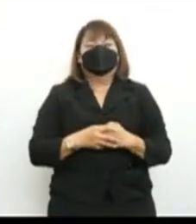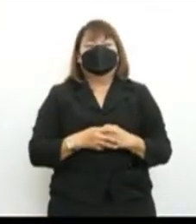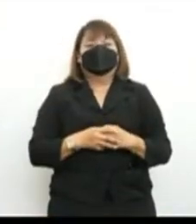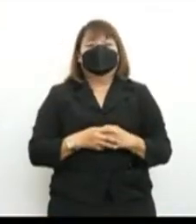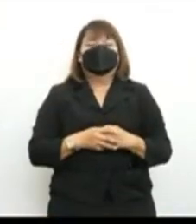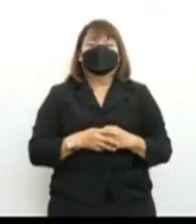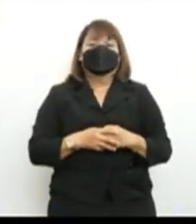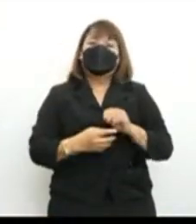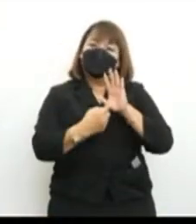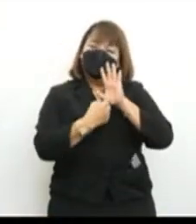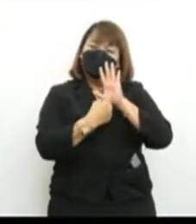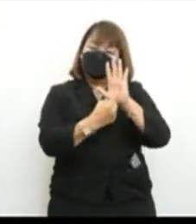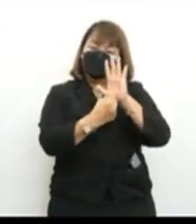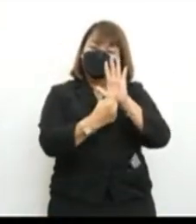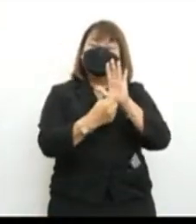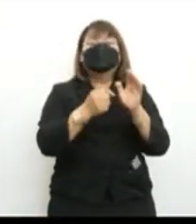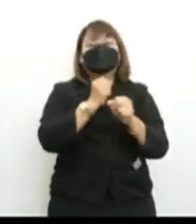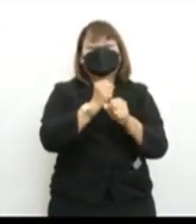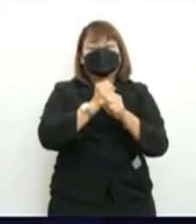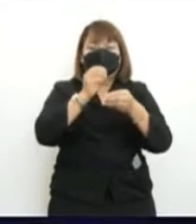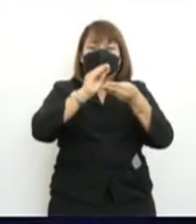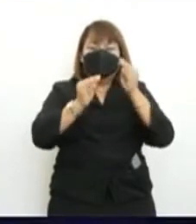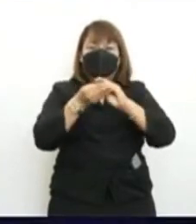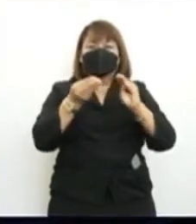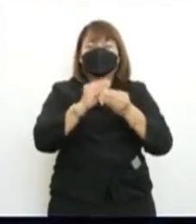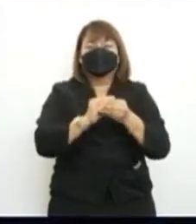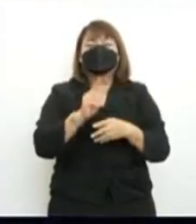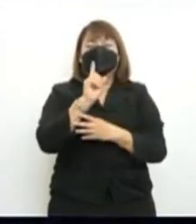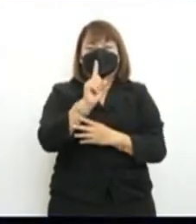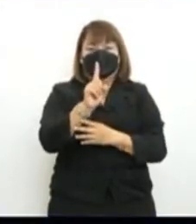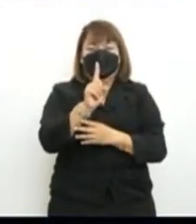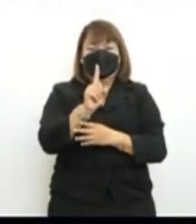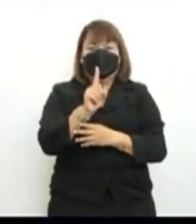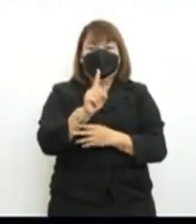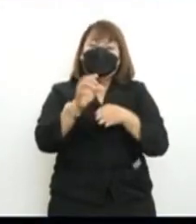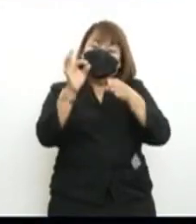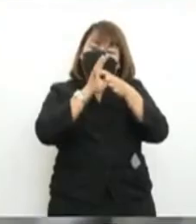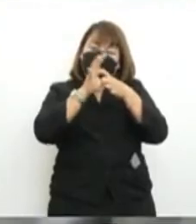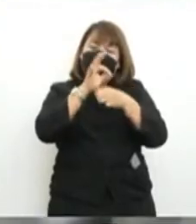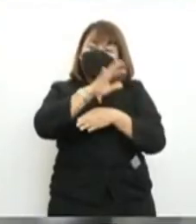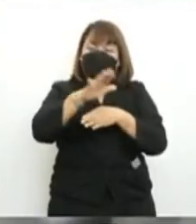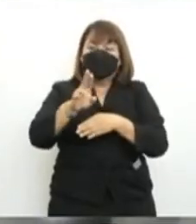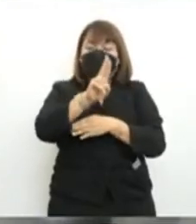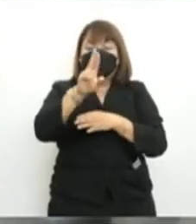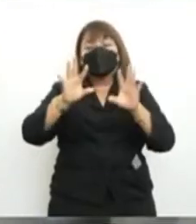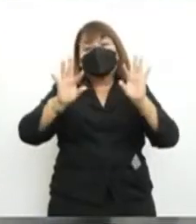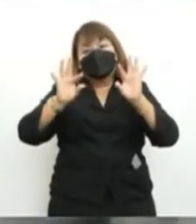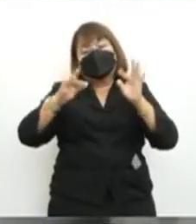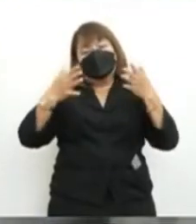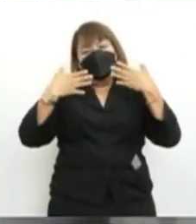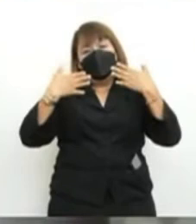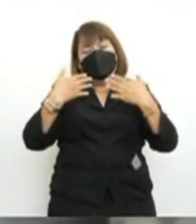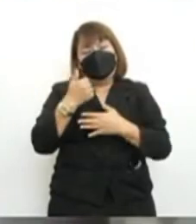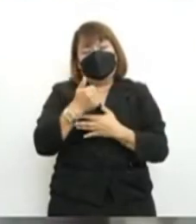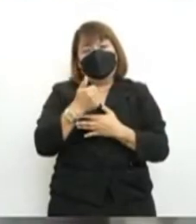ข้อเสนอแนะในการประดิษฐ์งาน 1. ควรฝึกให้นักเรียนใช้กาวร้อนให้เป็นก่อน